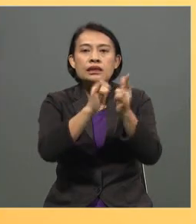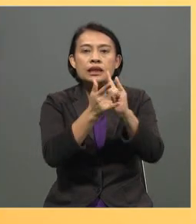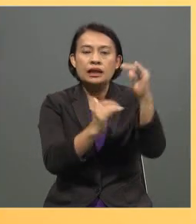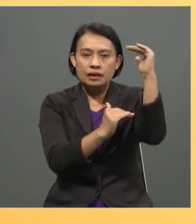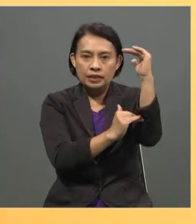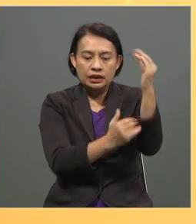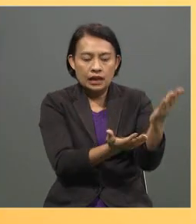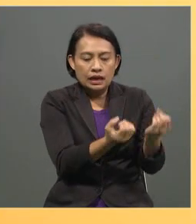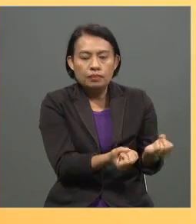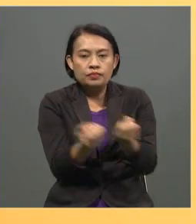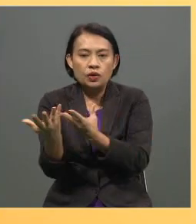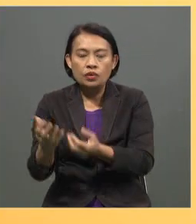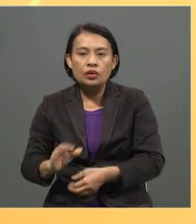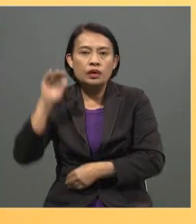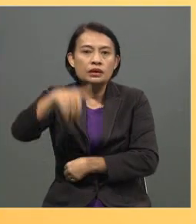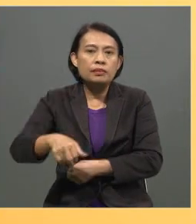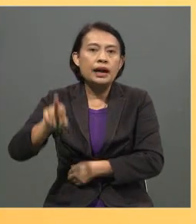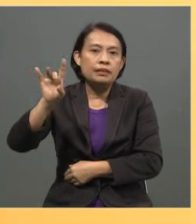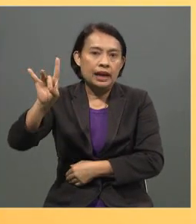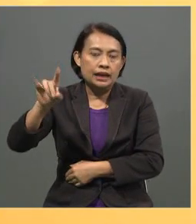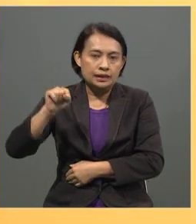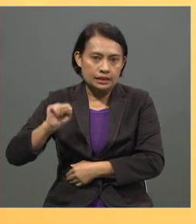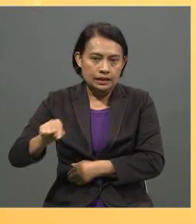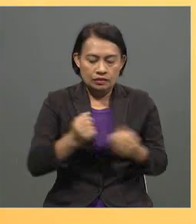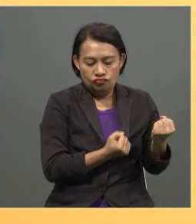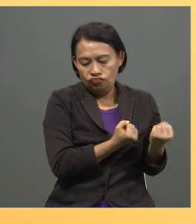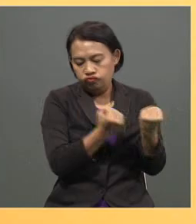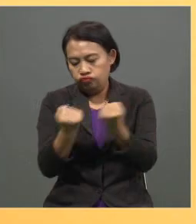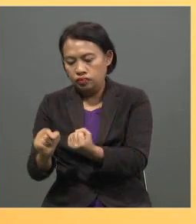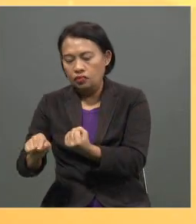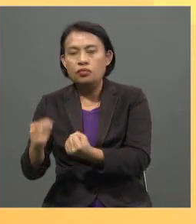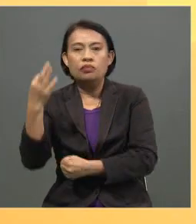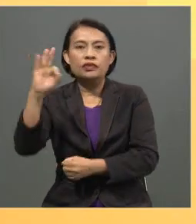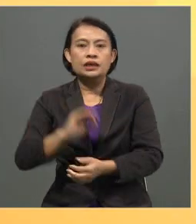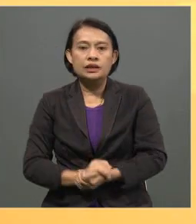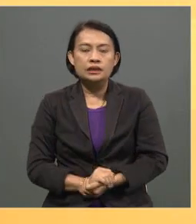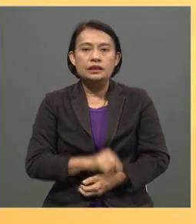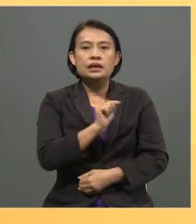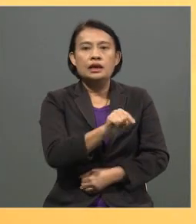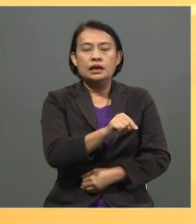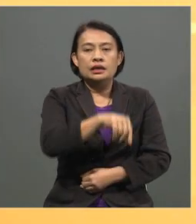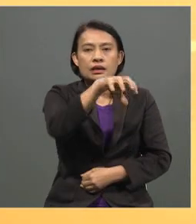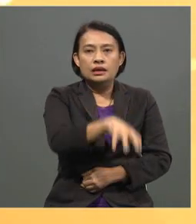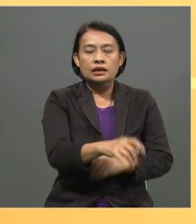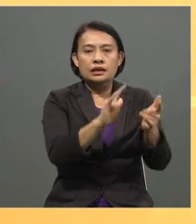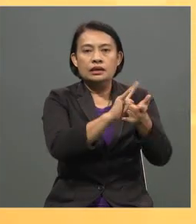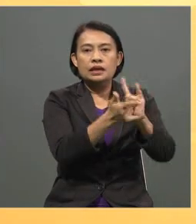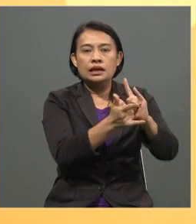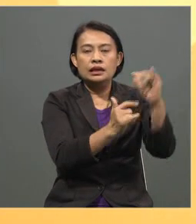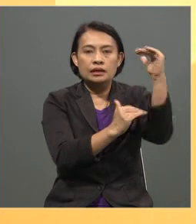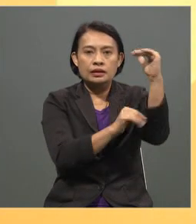ปิ่นเกล้ากับสะพานพระราม 8ครับซึ่งเขาได้จัดเตรียมสถานที่รองรับสำหรับจอดรถอยู่ที่อาคารจอดรถของห้างเซ็นทรัล